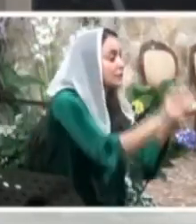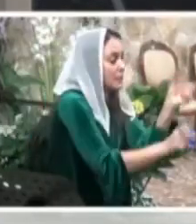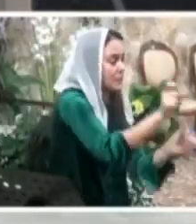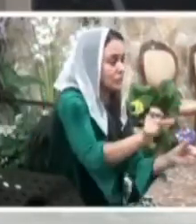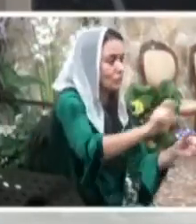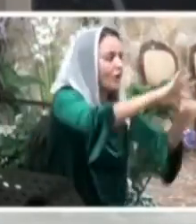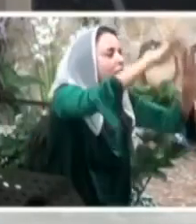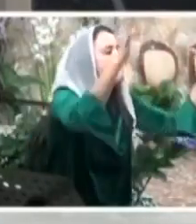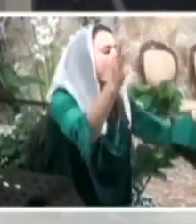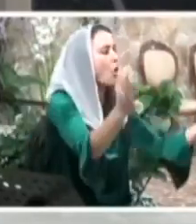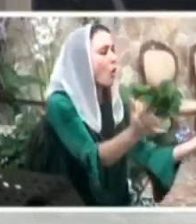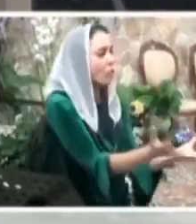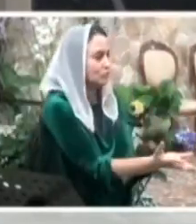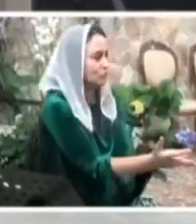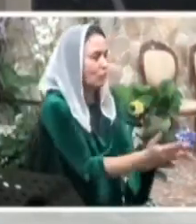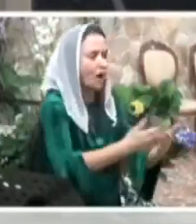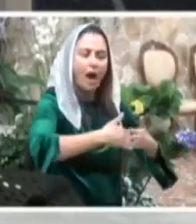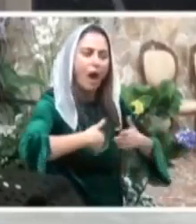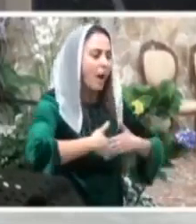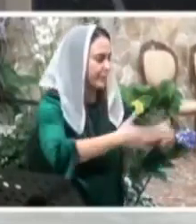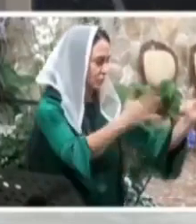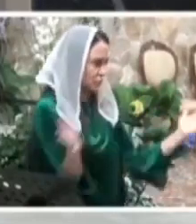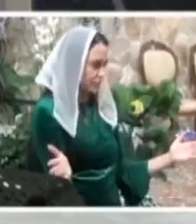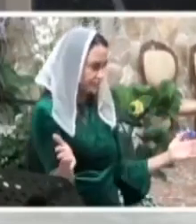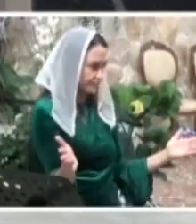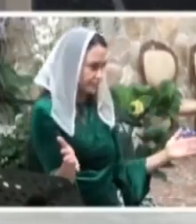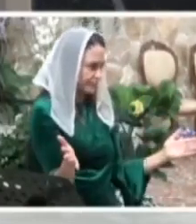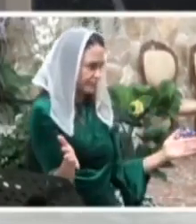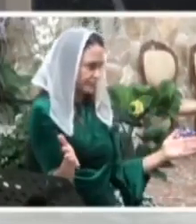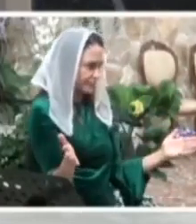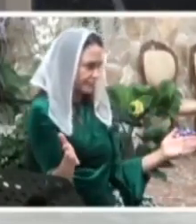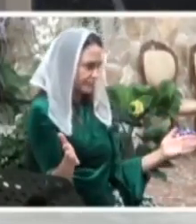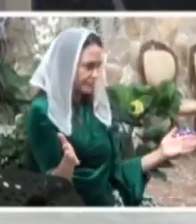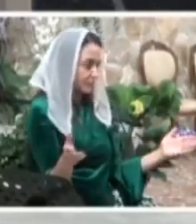E mi avvio a un pensiero conclusivo